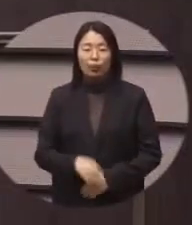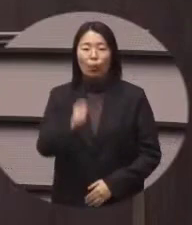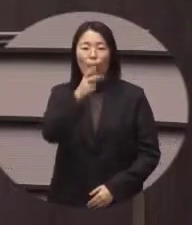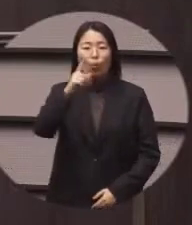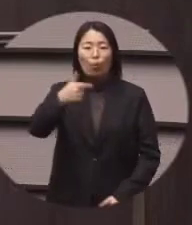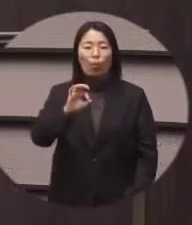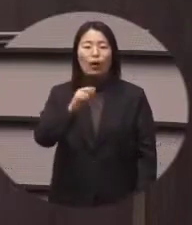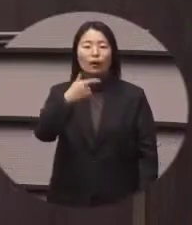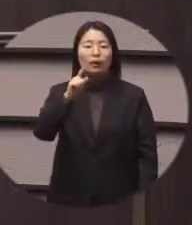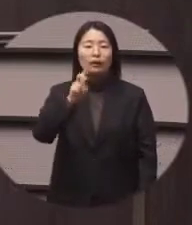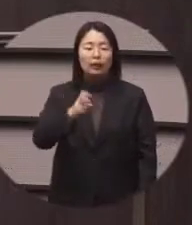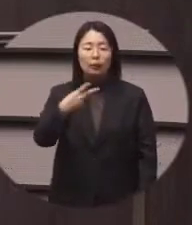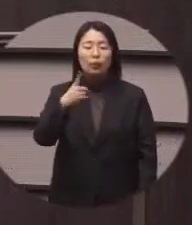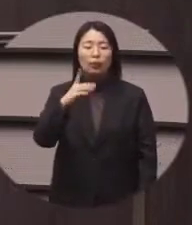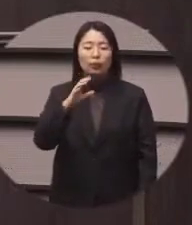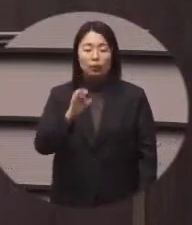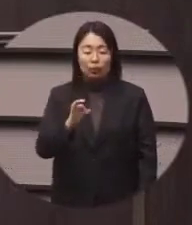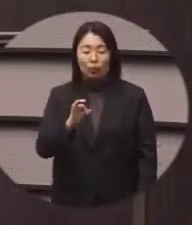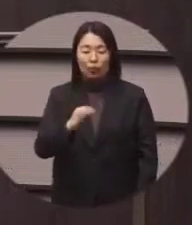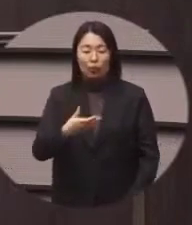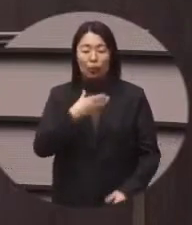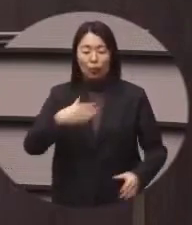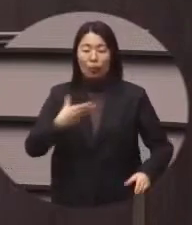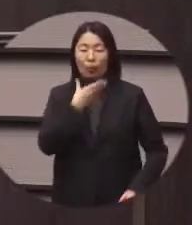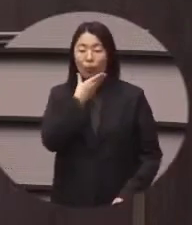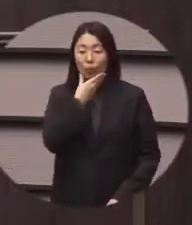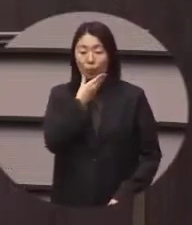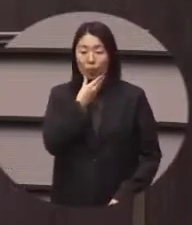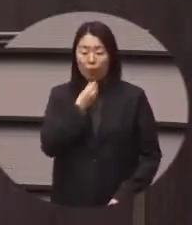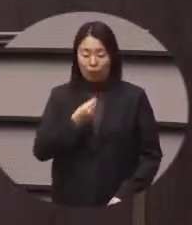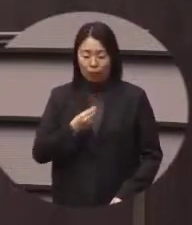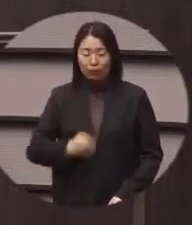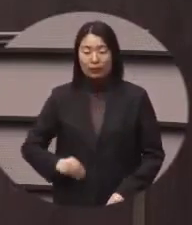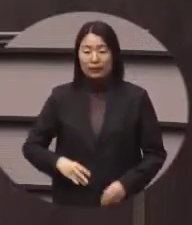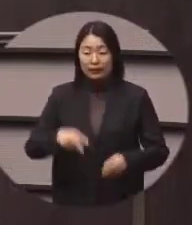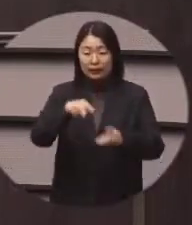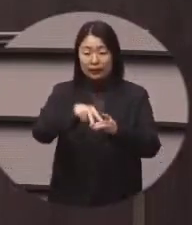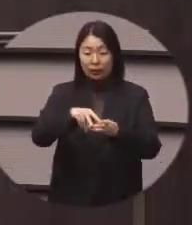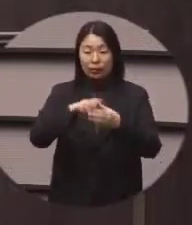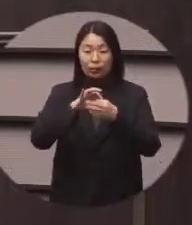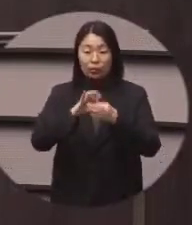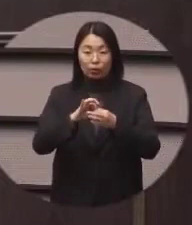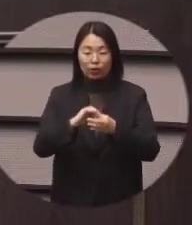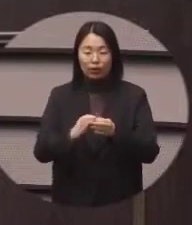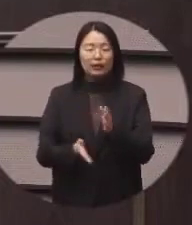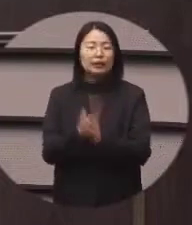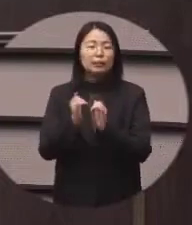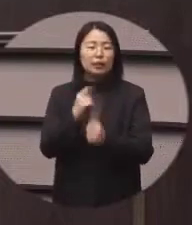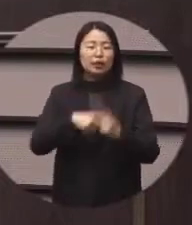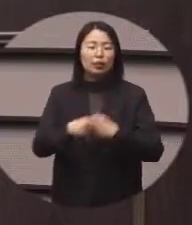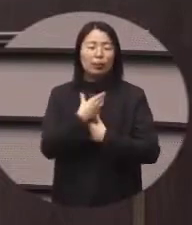광남동 행정복합문화시설을 통해 지역 주민은 한층 풍요로운 삶의 질을 누리게 되었습니다.